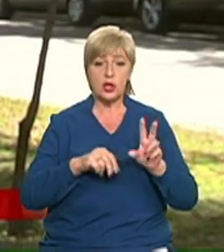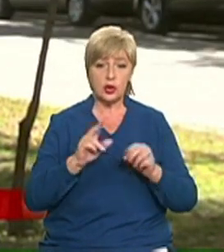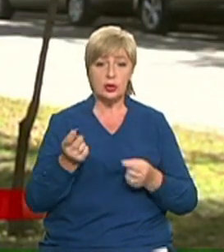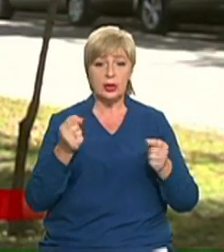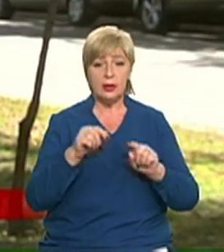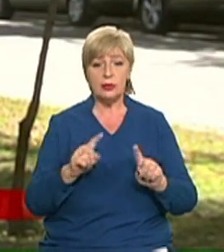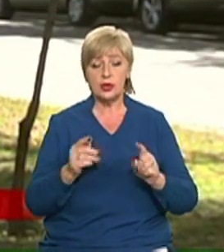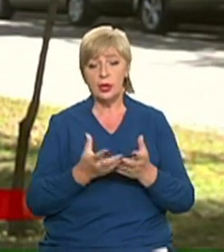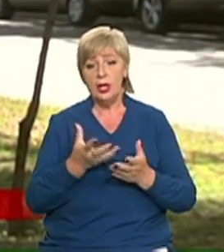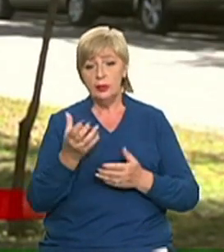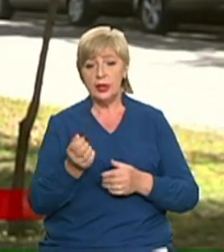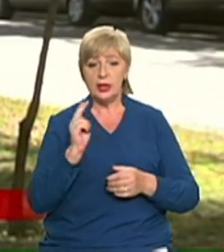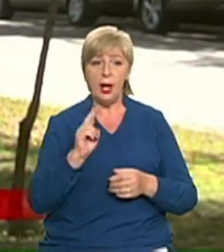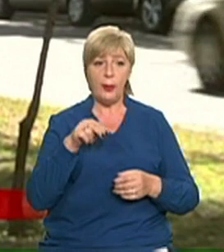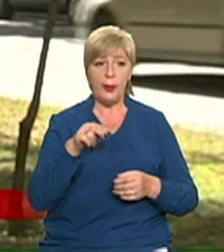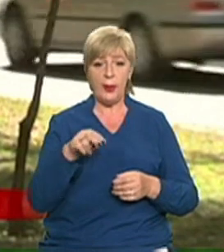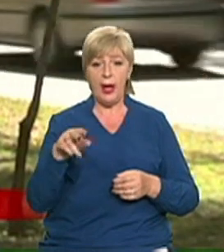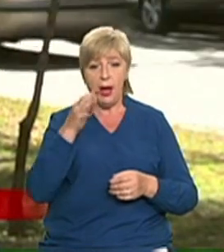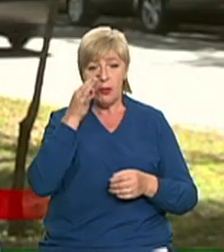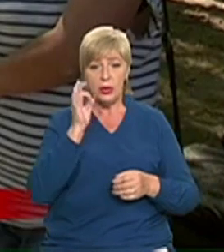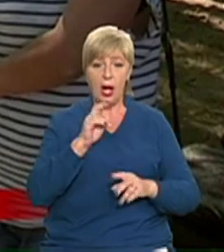того, что они платят деньги на КП «Благоустрой» за